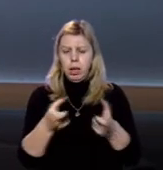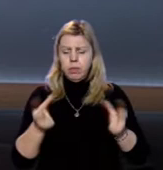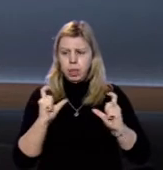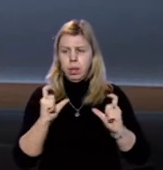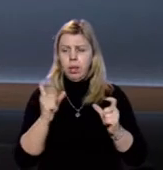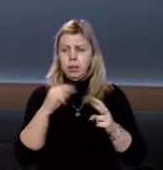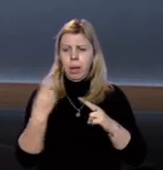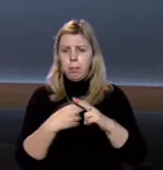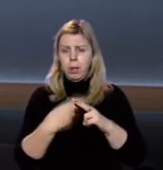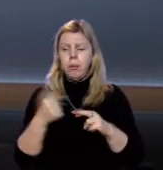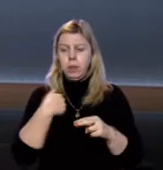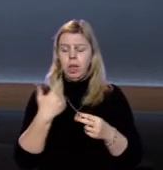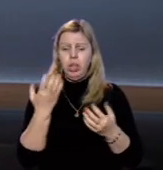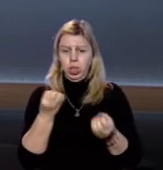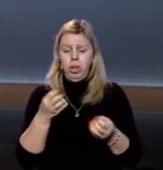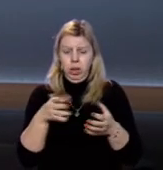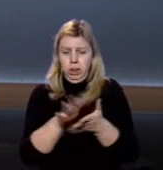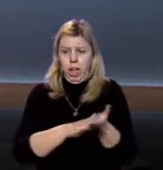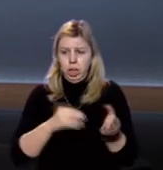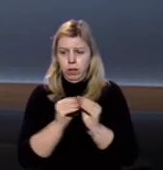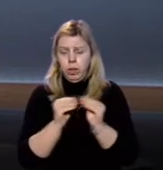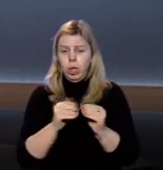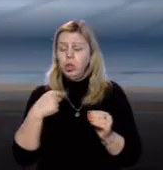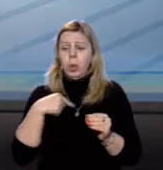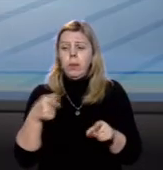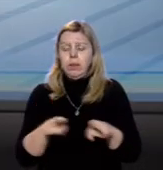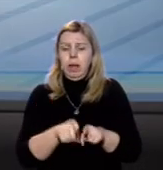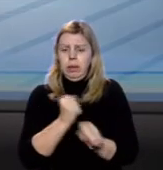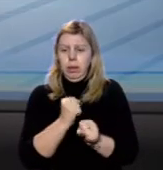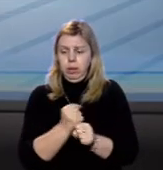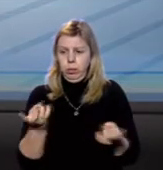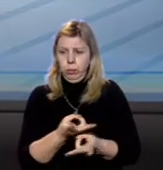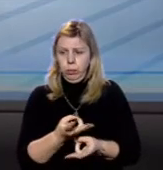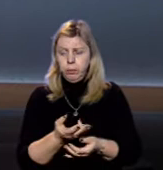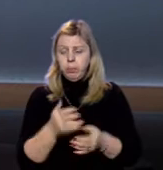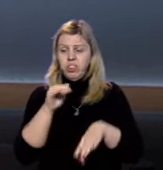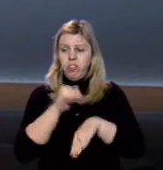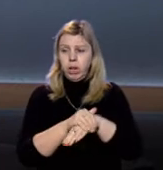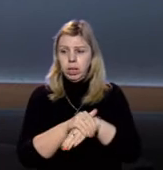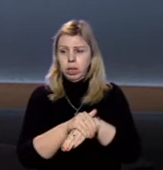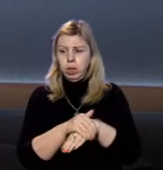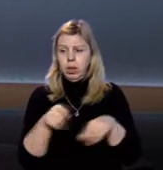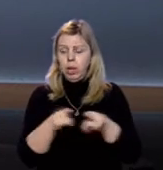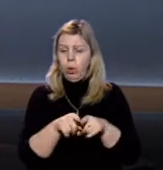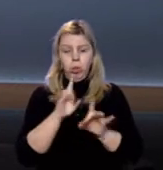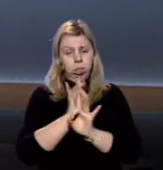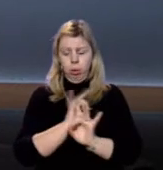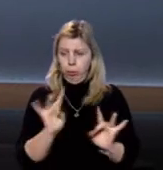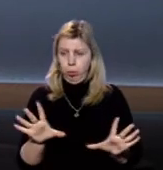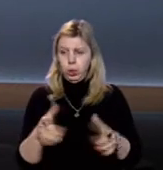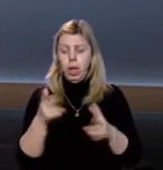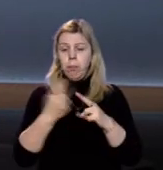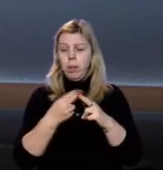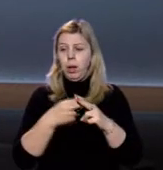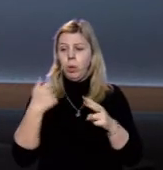учетом пильги, хотелось так дальше и шло, но что для этого мне нужно сделать? Ну, фактично, такого вже не буде, тому що пільга в